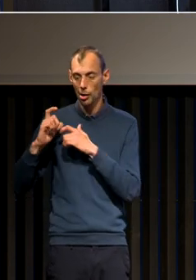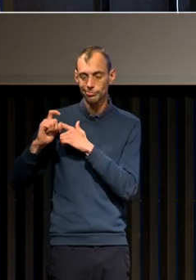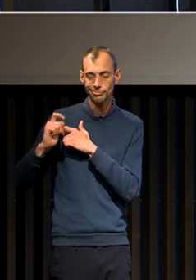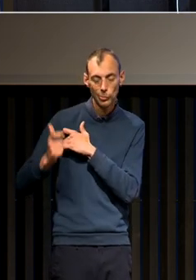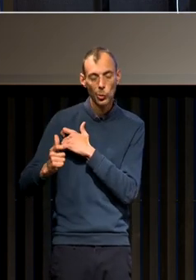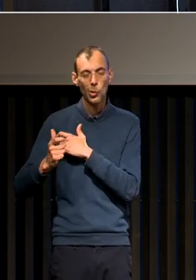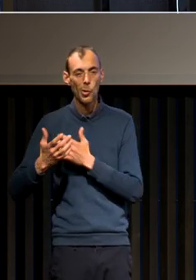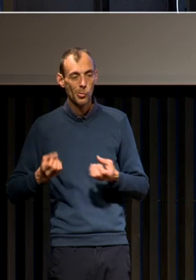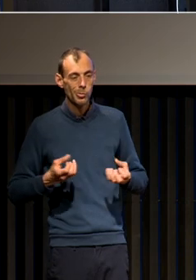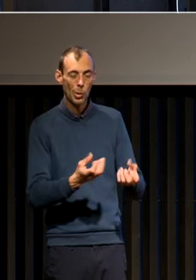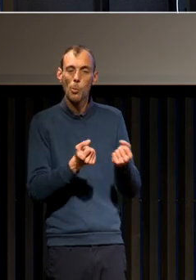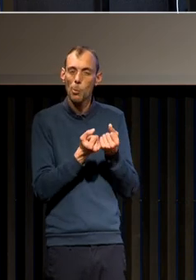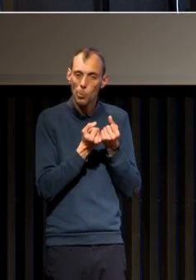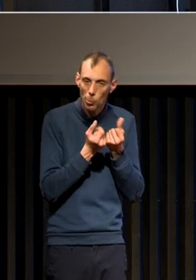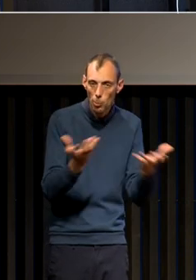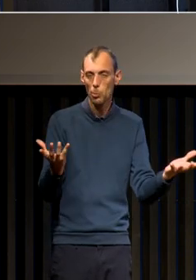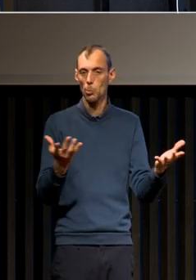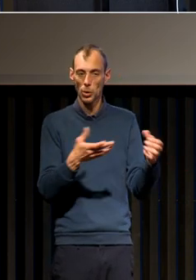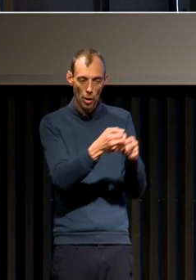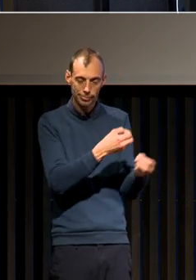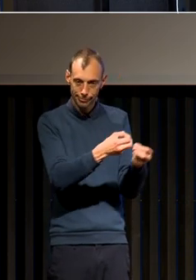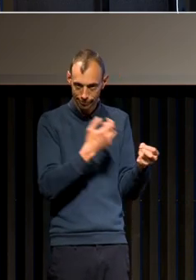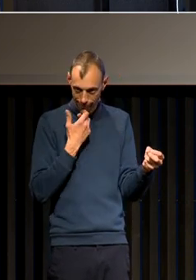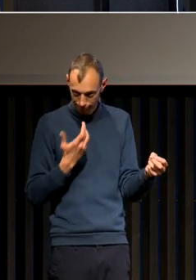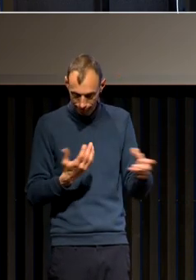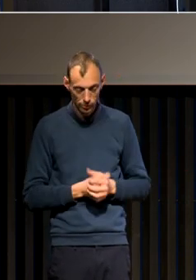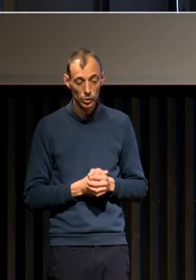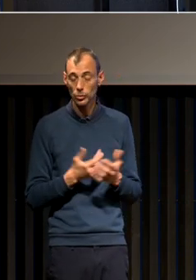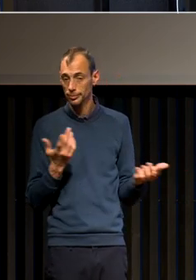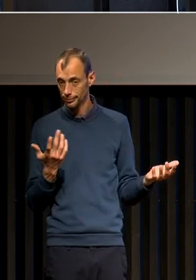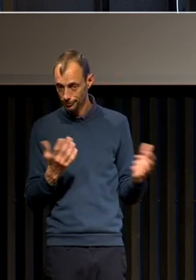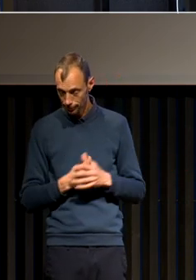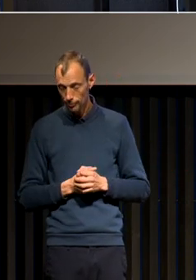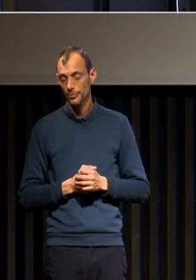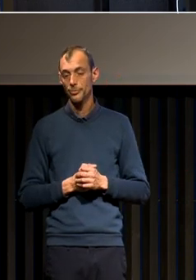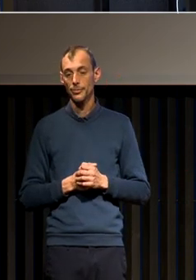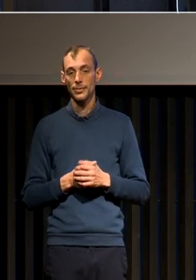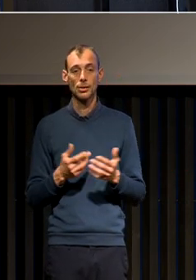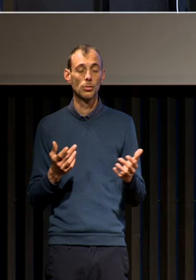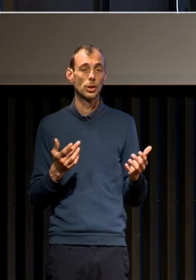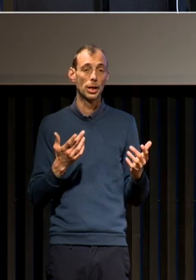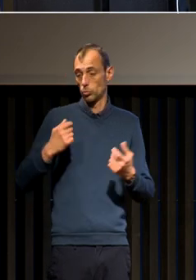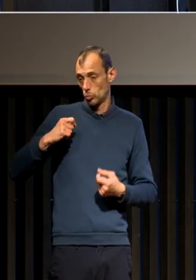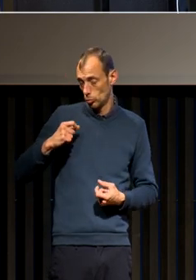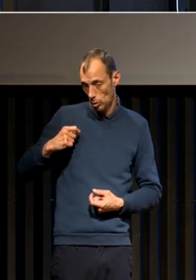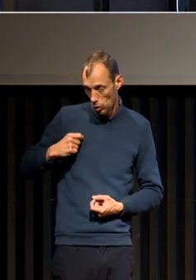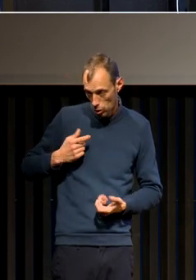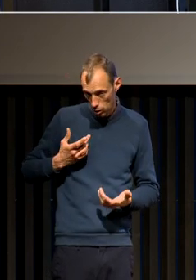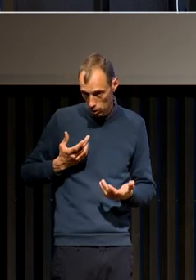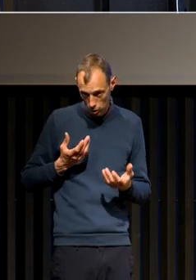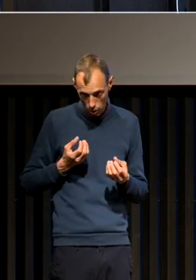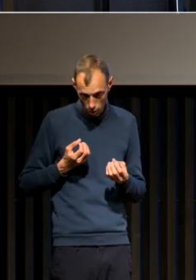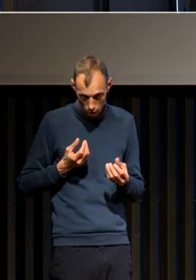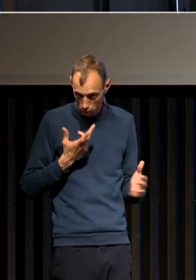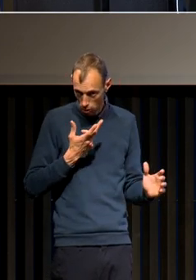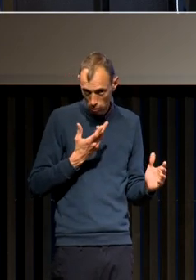possifolliculaire, c'est-à-dire on utilise de faible dose de traitement hormonal